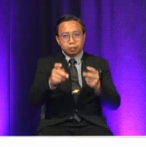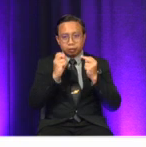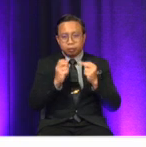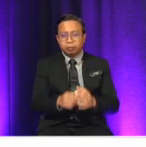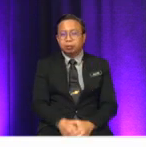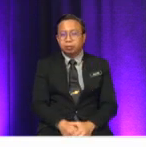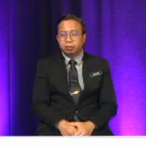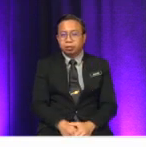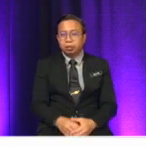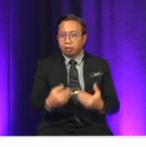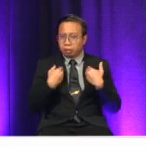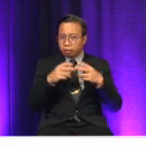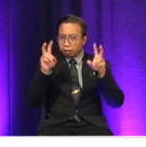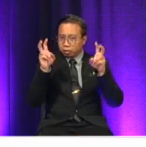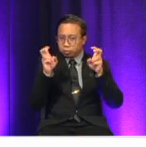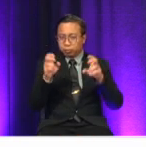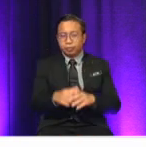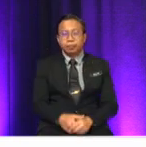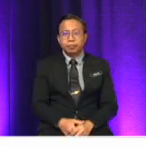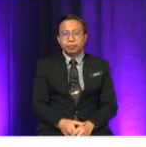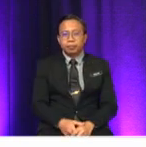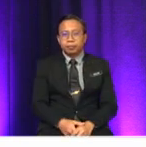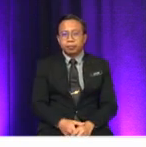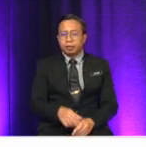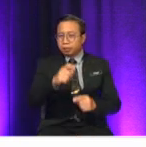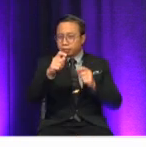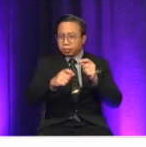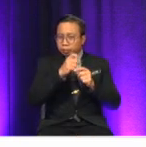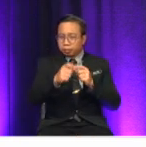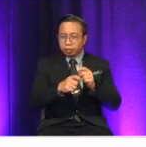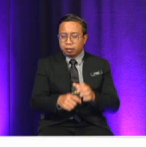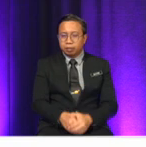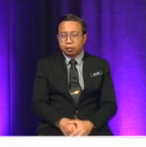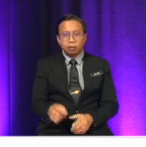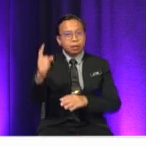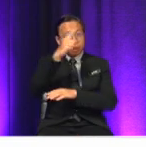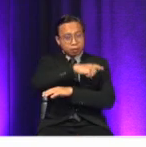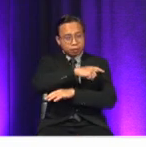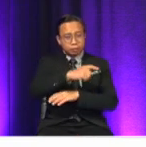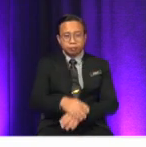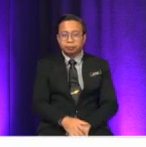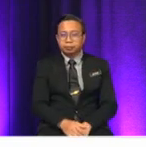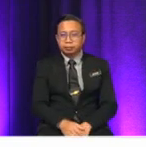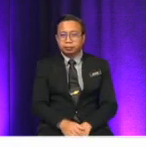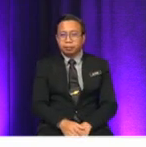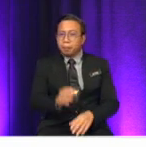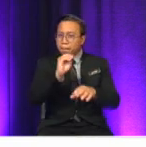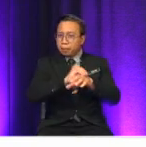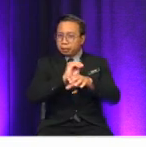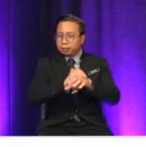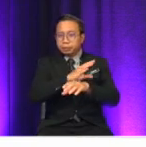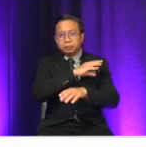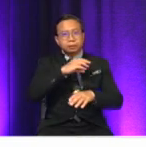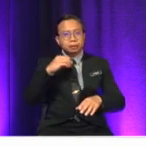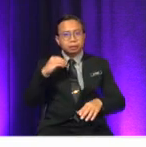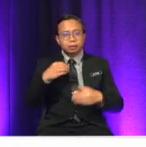ada tajuknya, ada tarikhnya, ada harinya, ada masanya dan